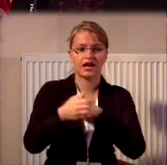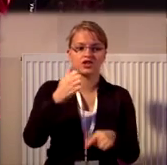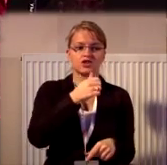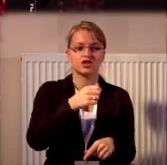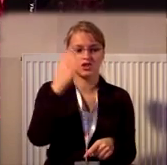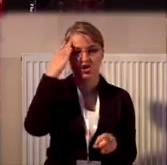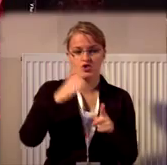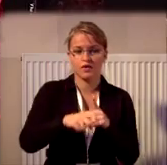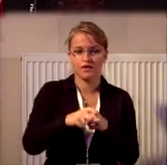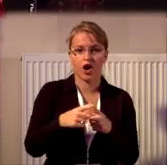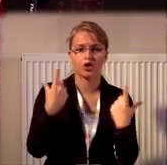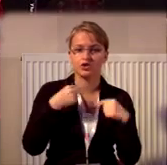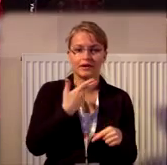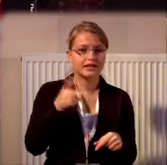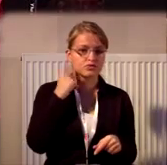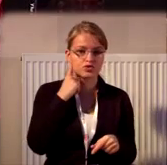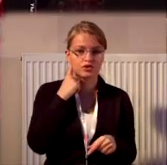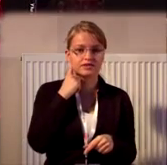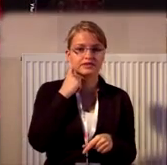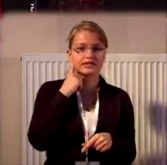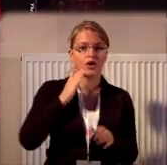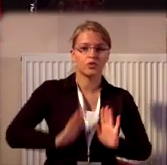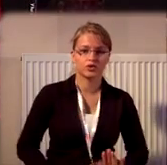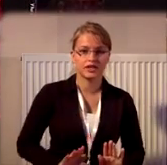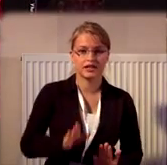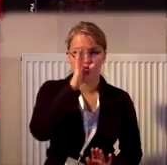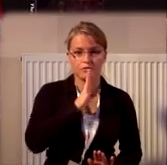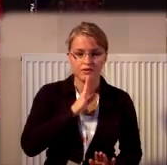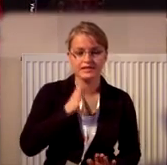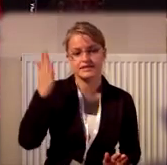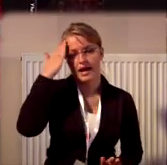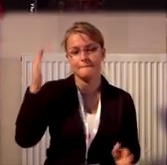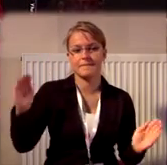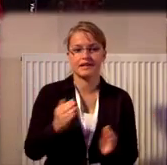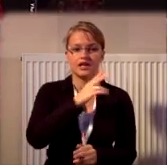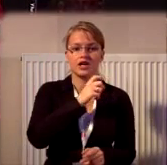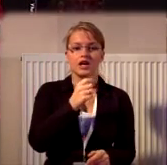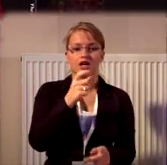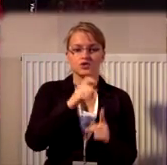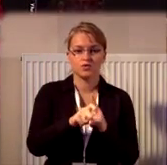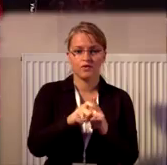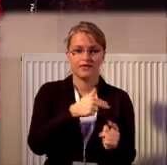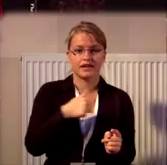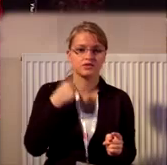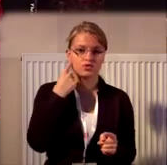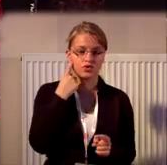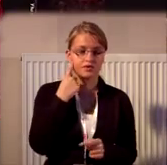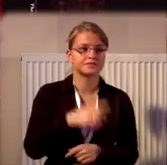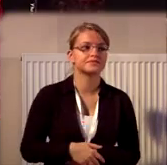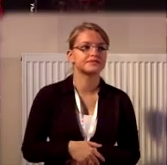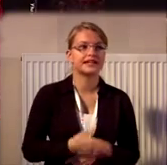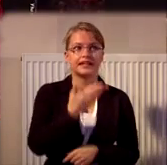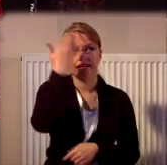osoby niesłyszące od urodzenia czy słabo słyszące znają zdecydowanie mniej słów niż każdy z nas słyszący.